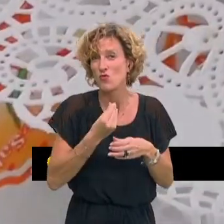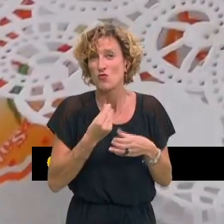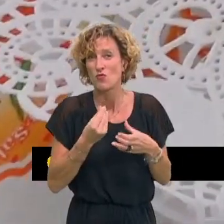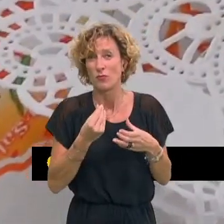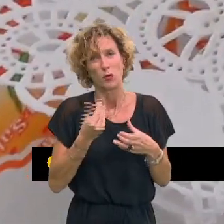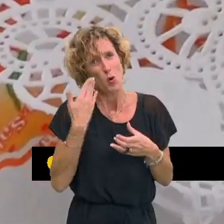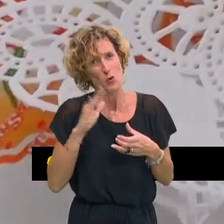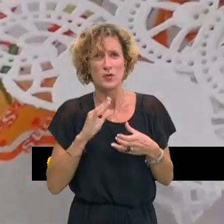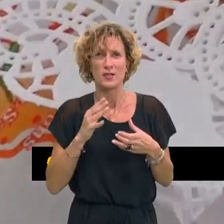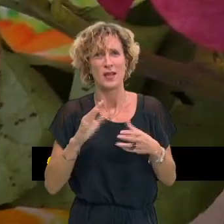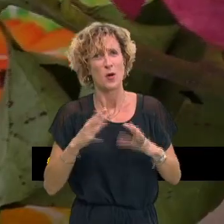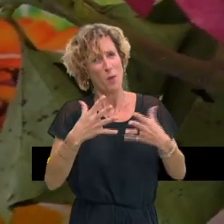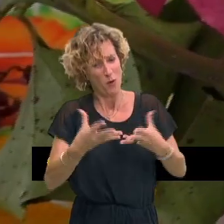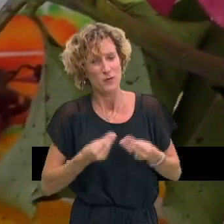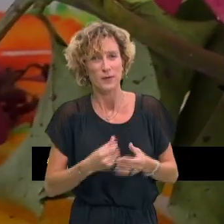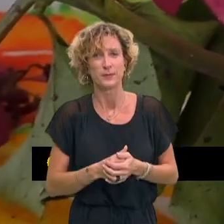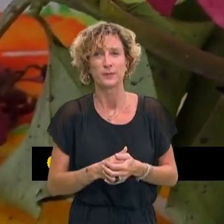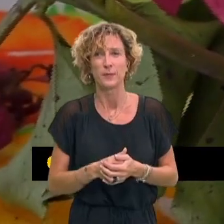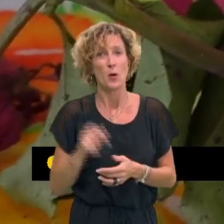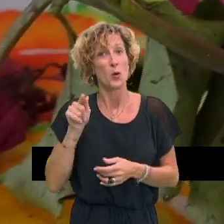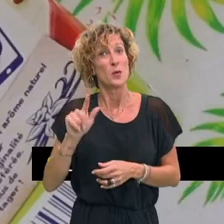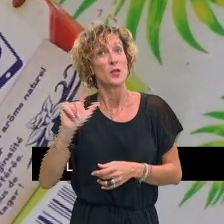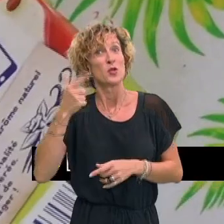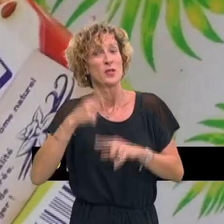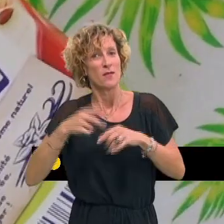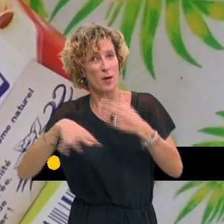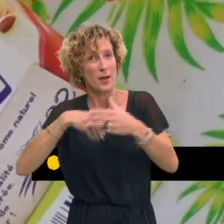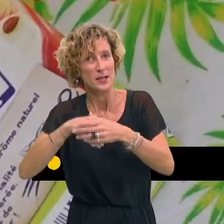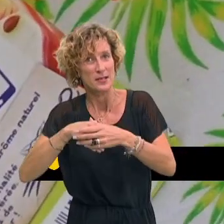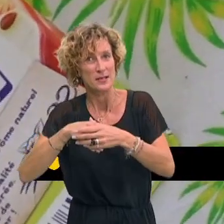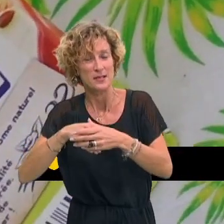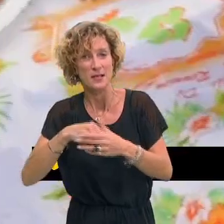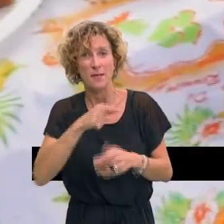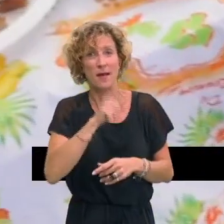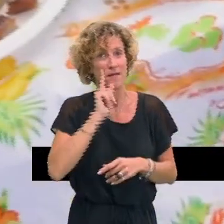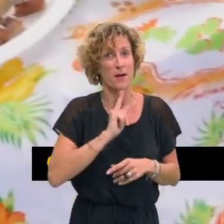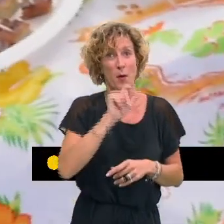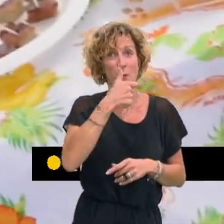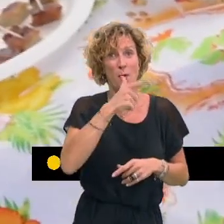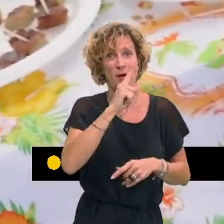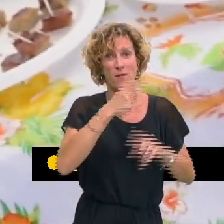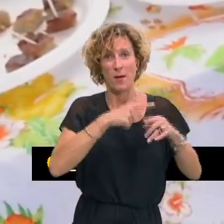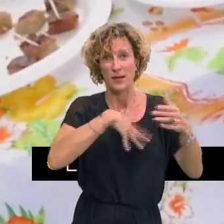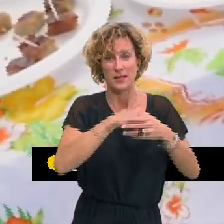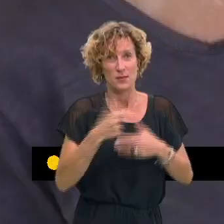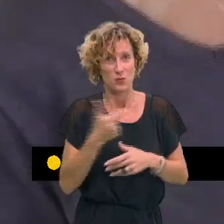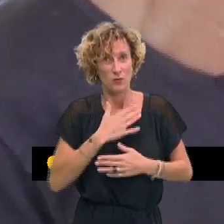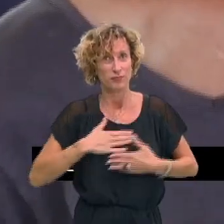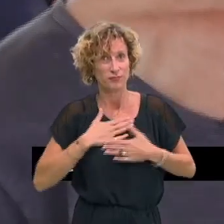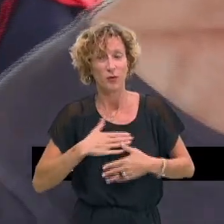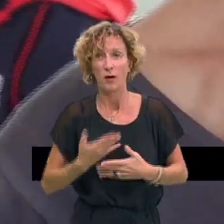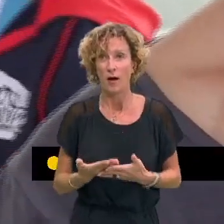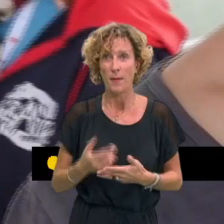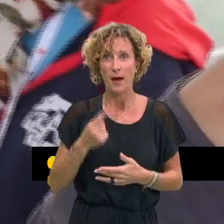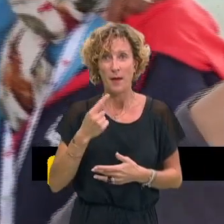sait recevoir. Serge, deuxième grand raid, et Christelle, première diagonale des fous, apprécient.